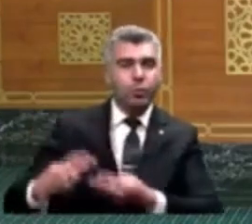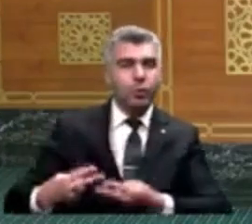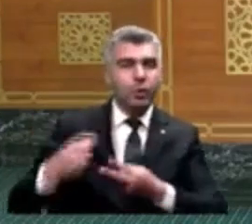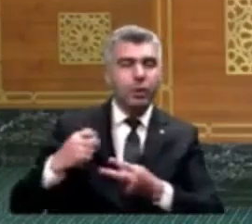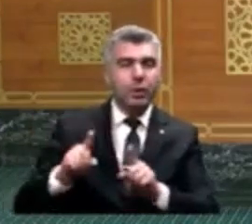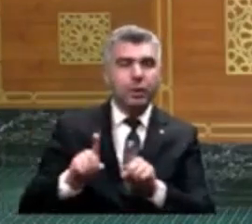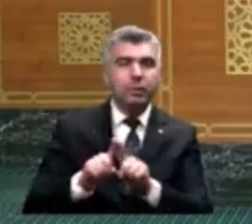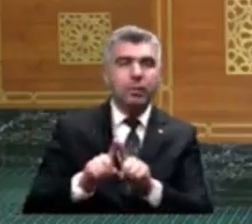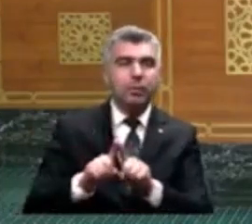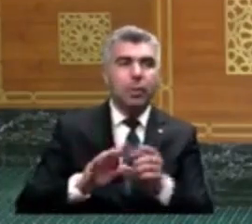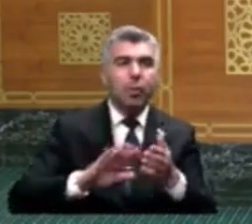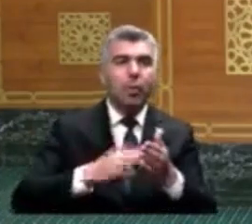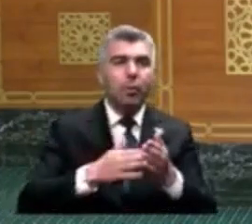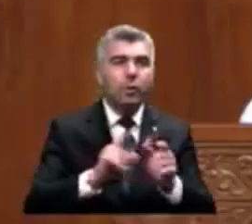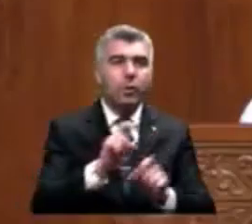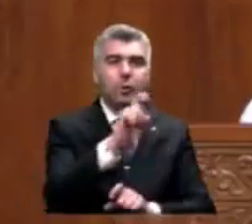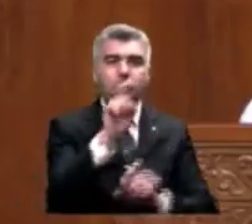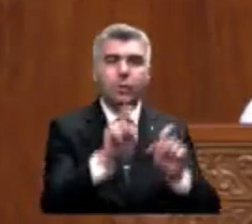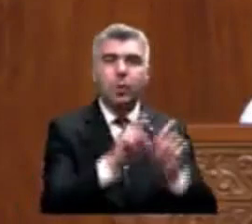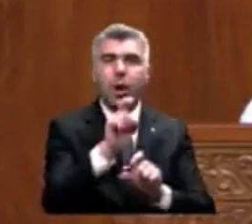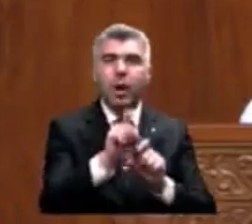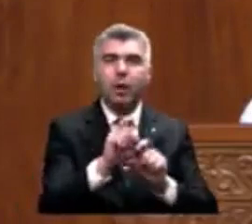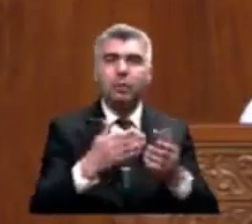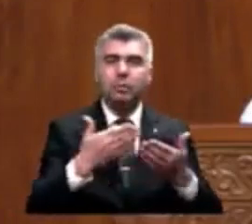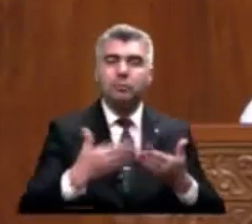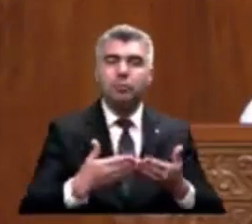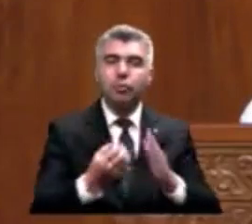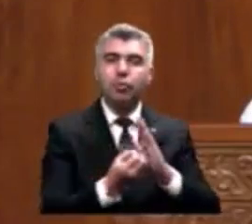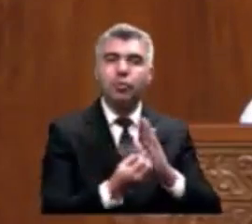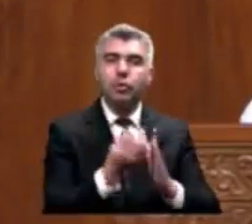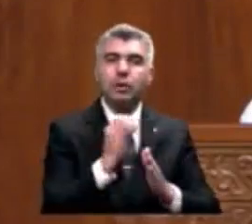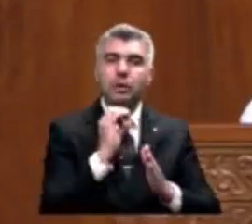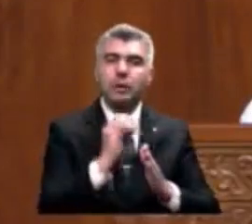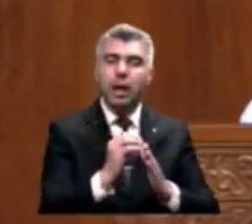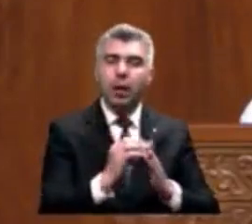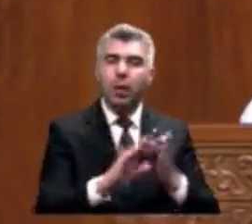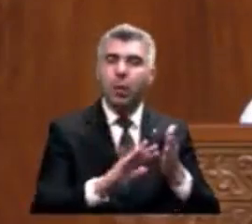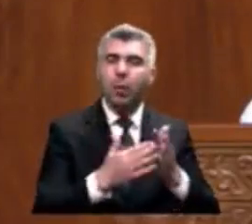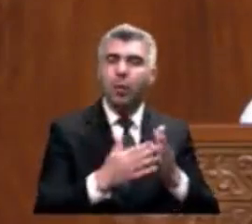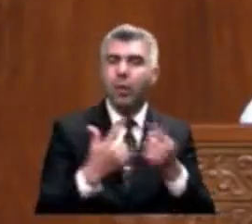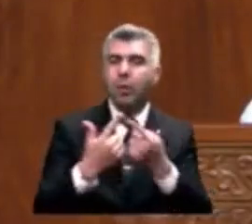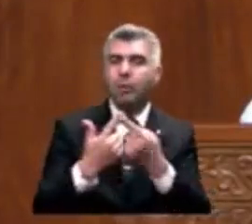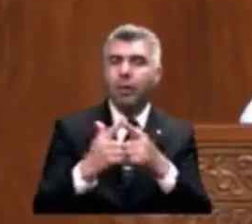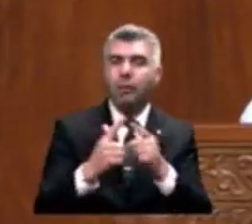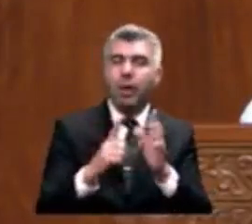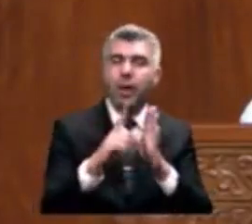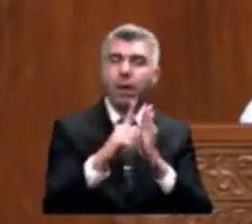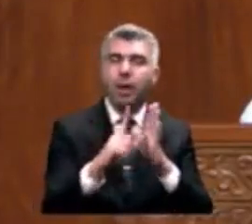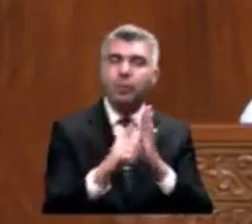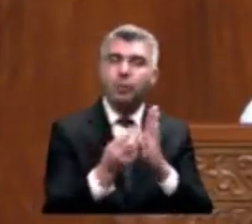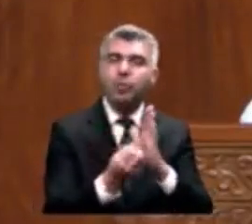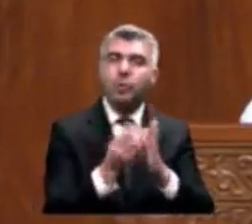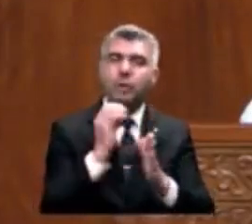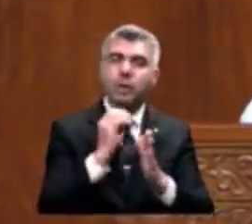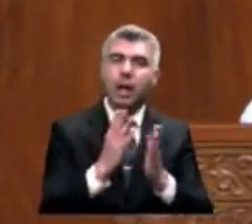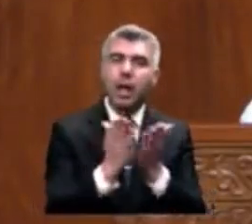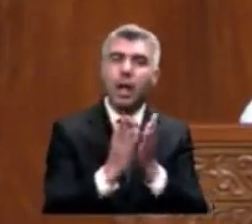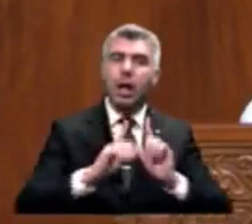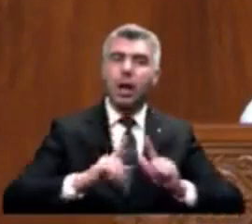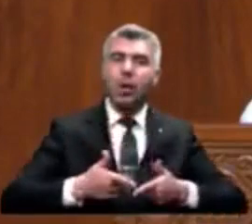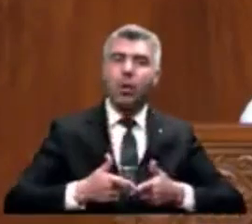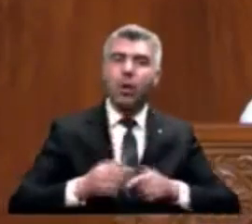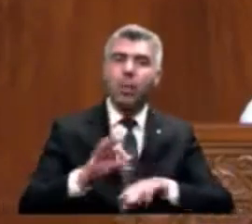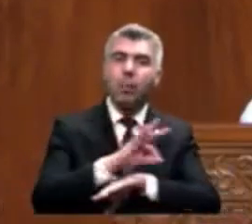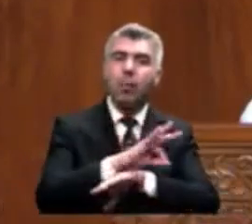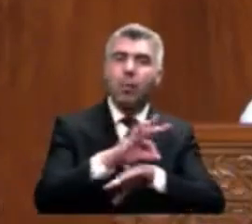للتفاعل مع مختلف الأسئلة بخصوص مستجدات ورهانات النظام الأساسي الجديد لموظفي قطاع التربية